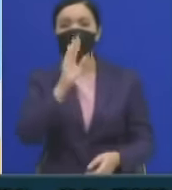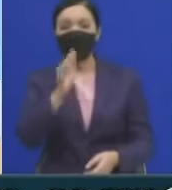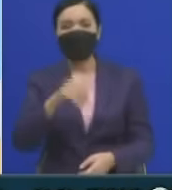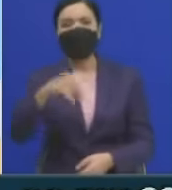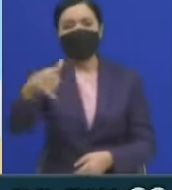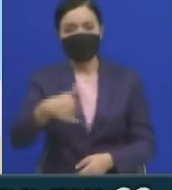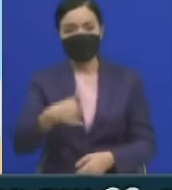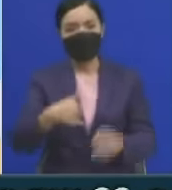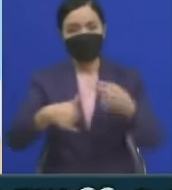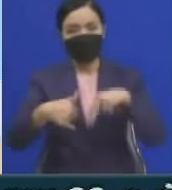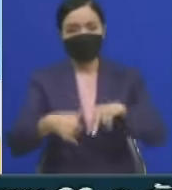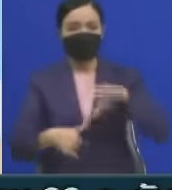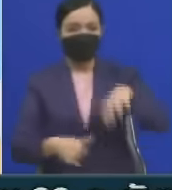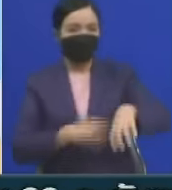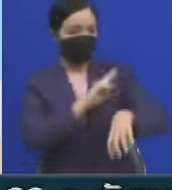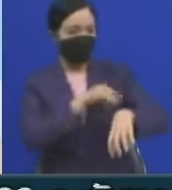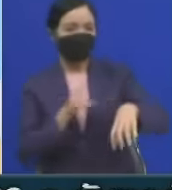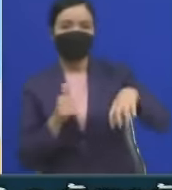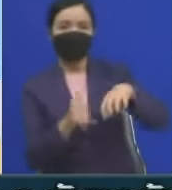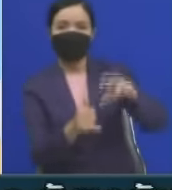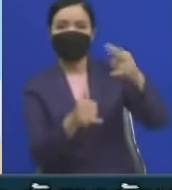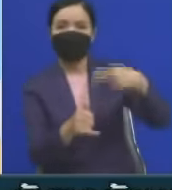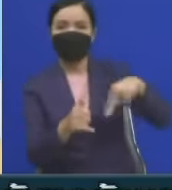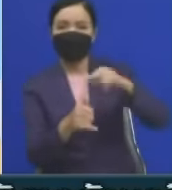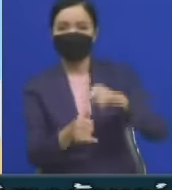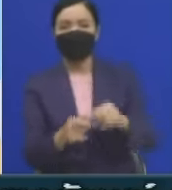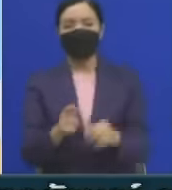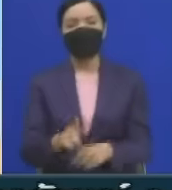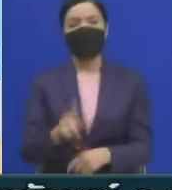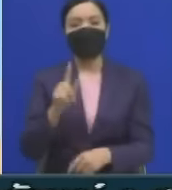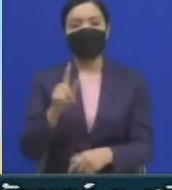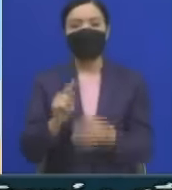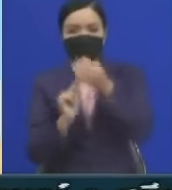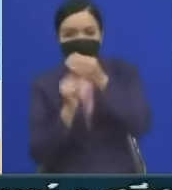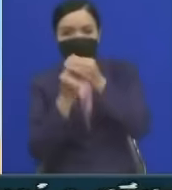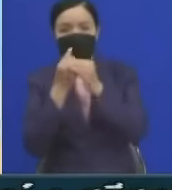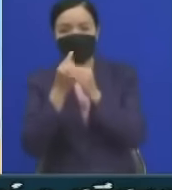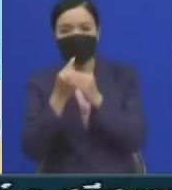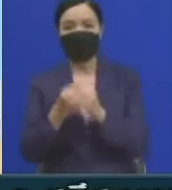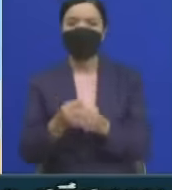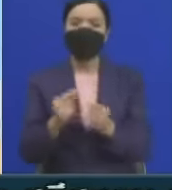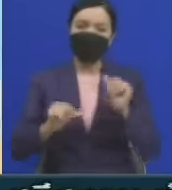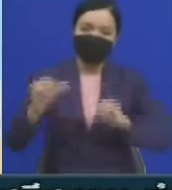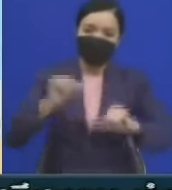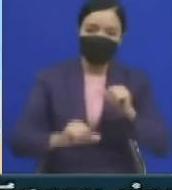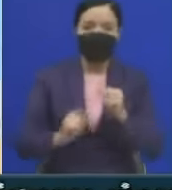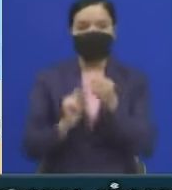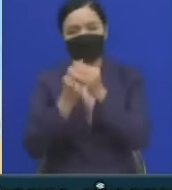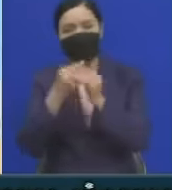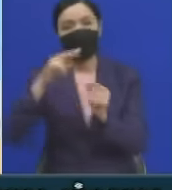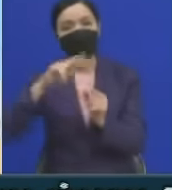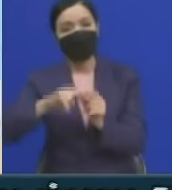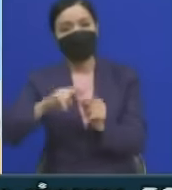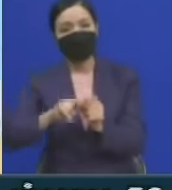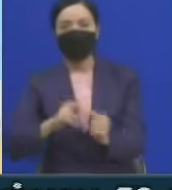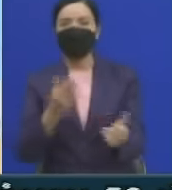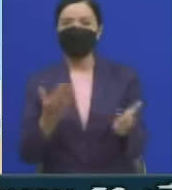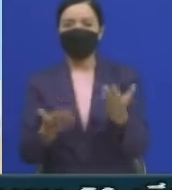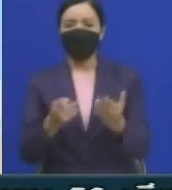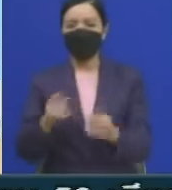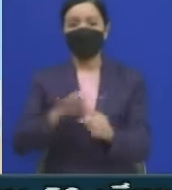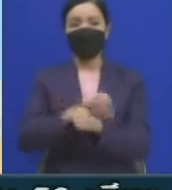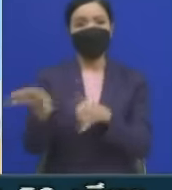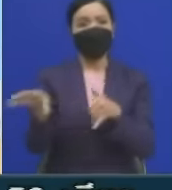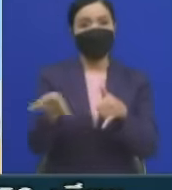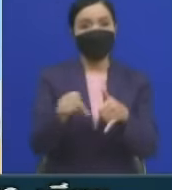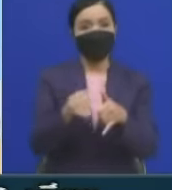จโรงพยาบาลแล้วก็ทำ ATK หรือว่าจะทำ PCR อะไรก็ได้เนาะแล้วบอกว่าอ่ะเป็นโ